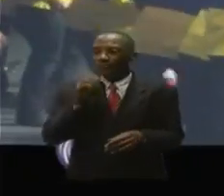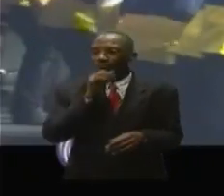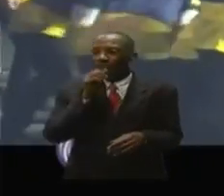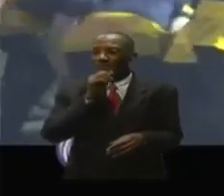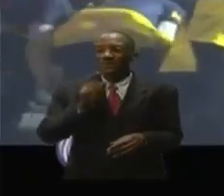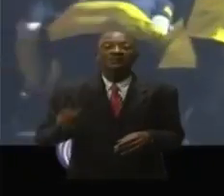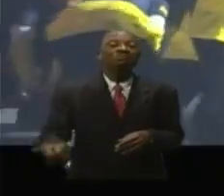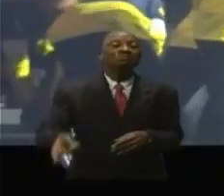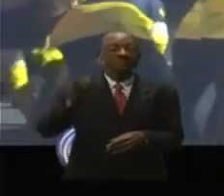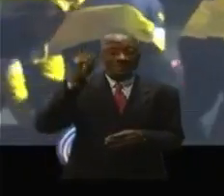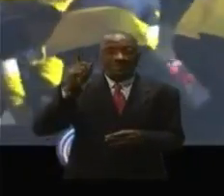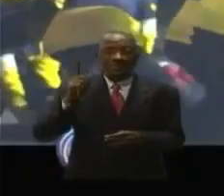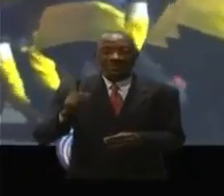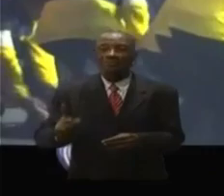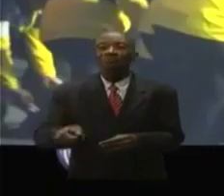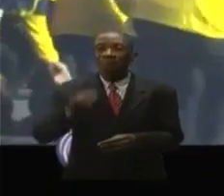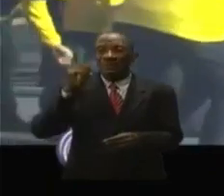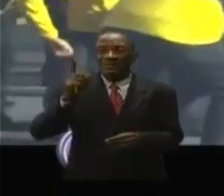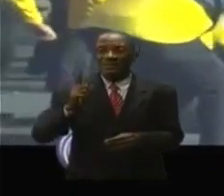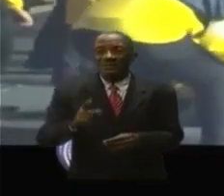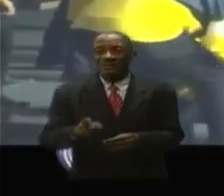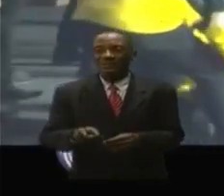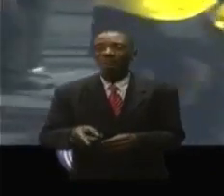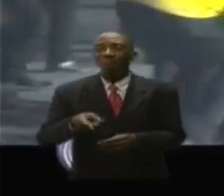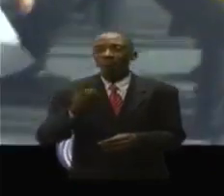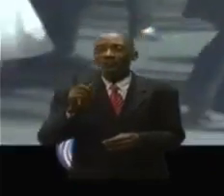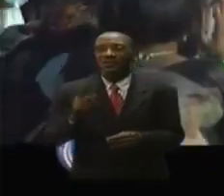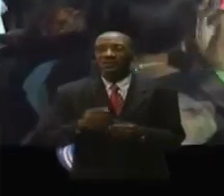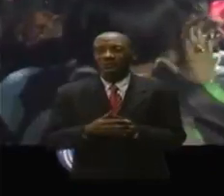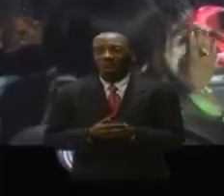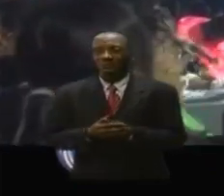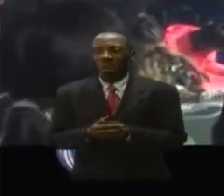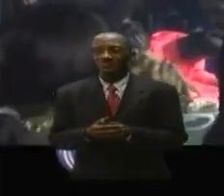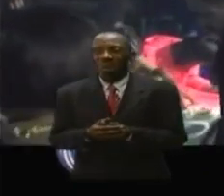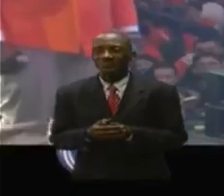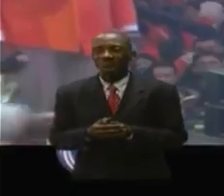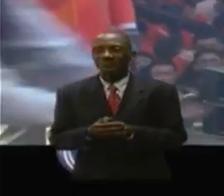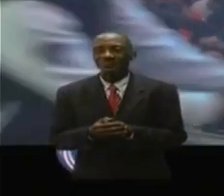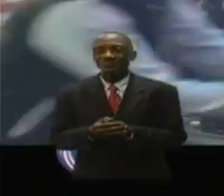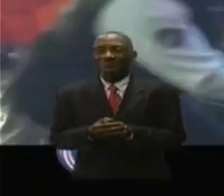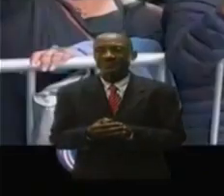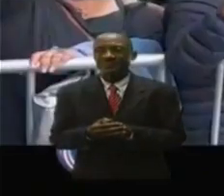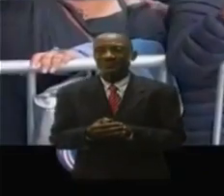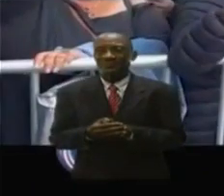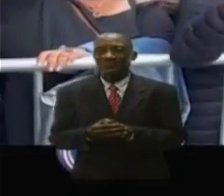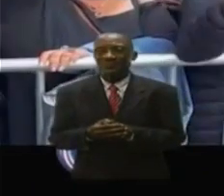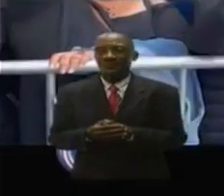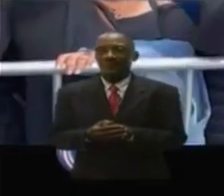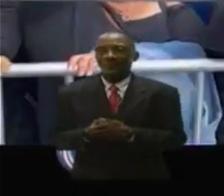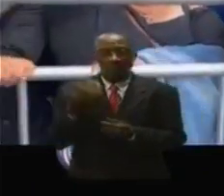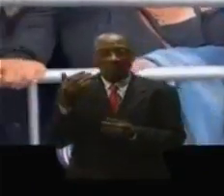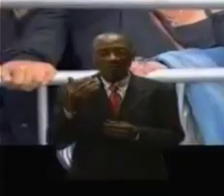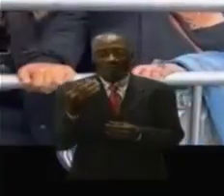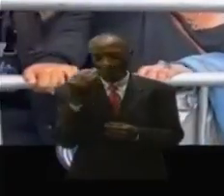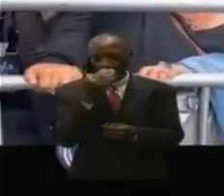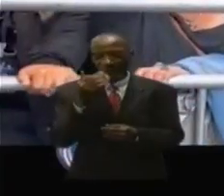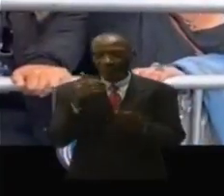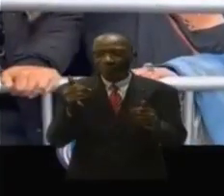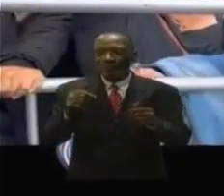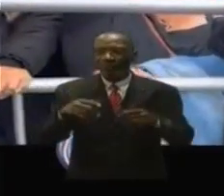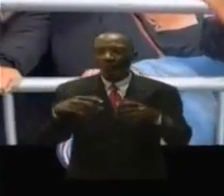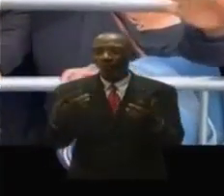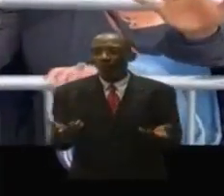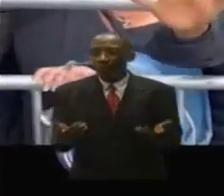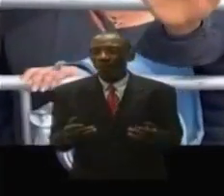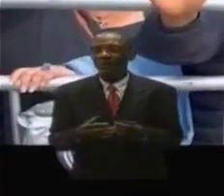gage de la manifestation des miracles, signe et prodige de l'Éternel par le biais de ces oints de Dieu venus de Kinshasa. Il convient de marteler